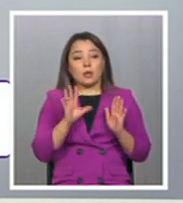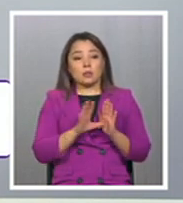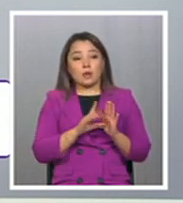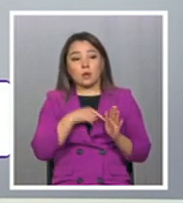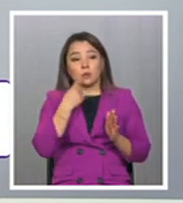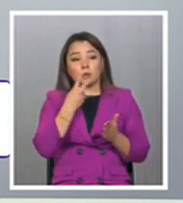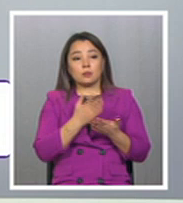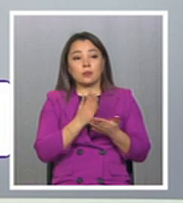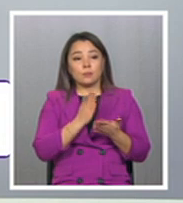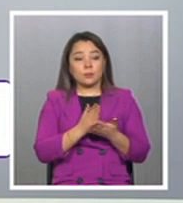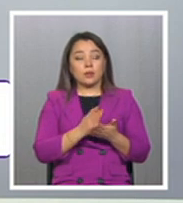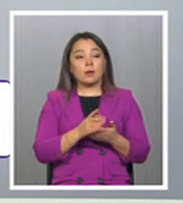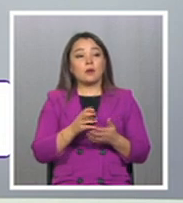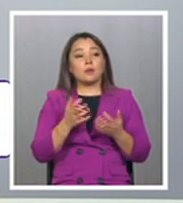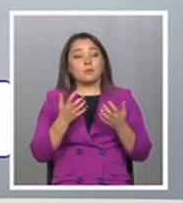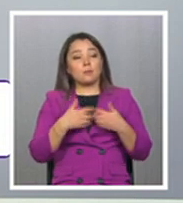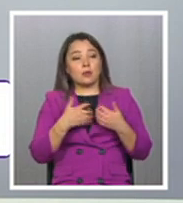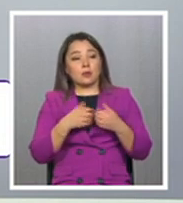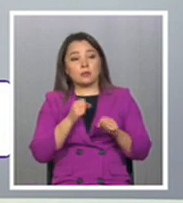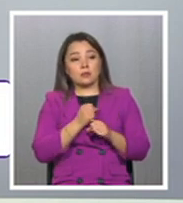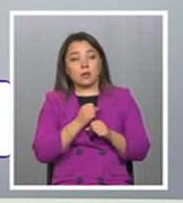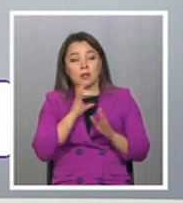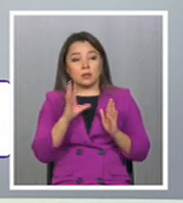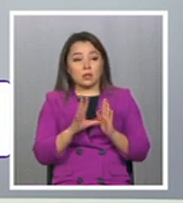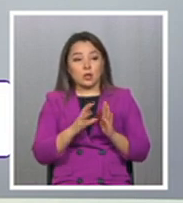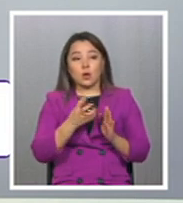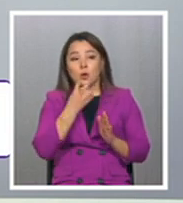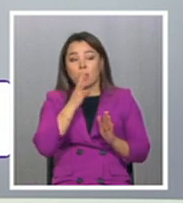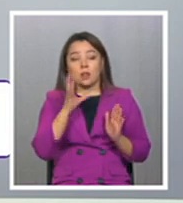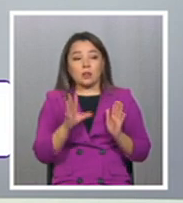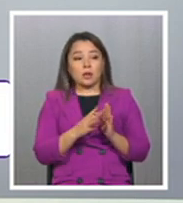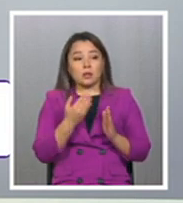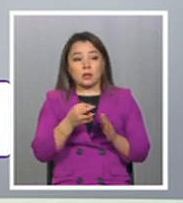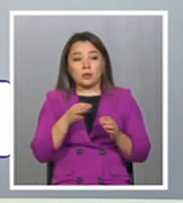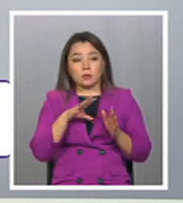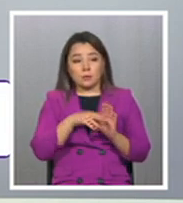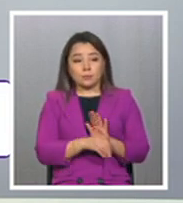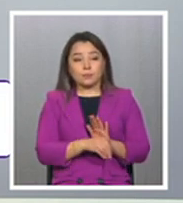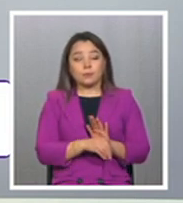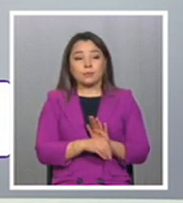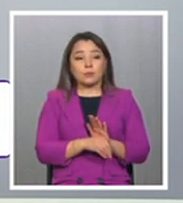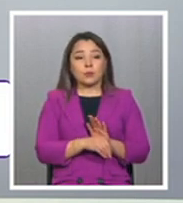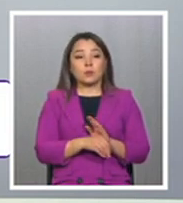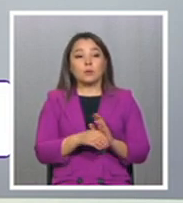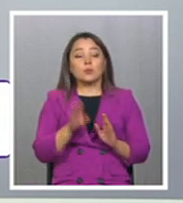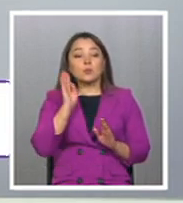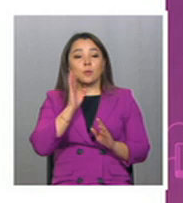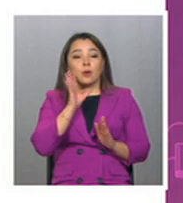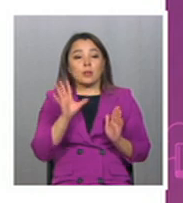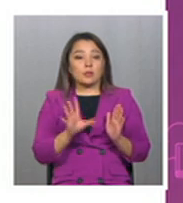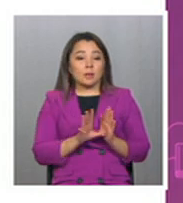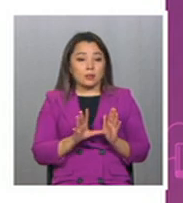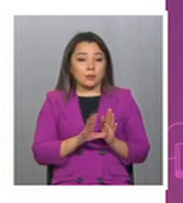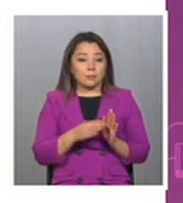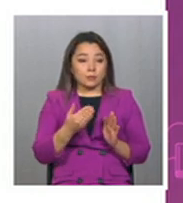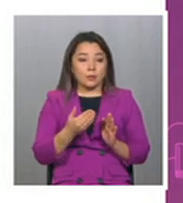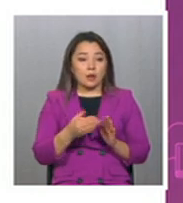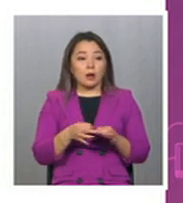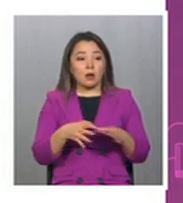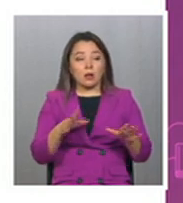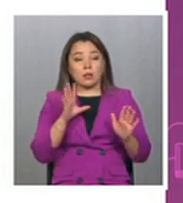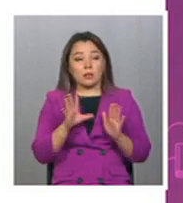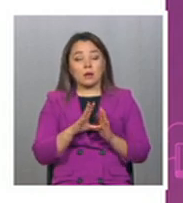түрлеріне механикалық энергия, жылу энергиясы, су энергиясы, атом